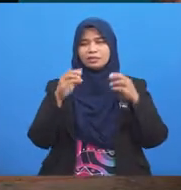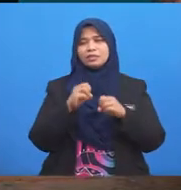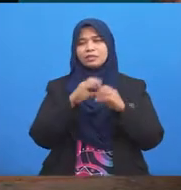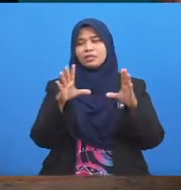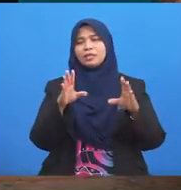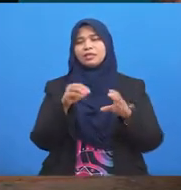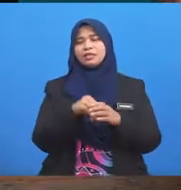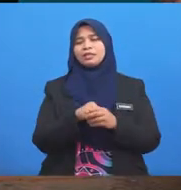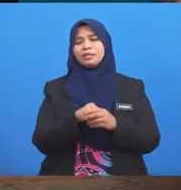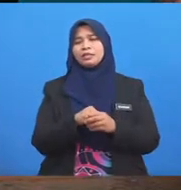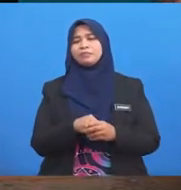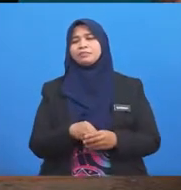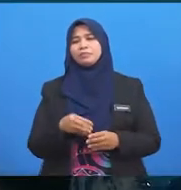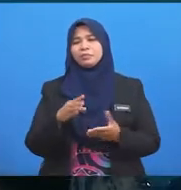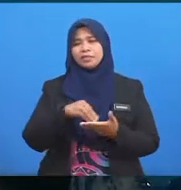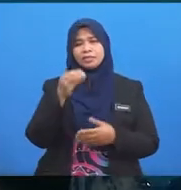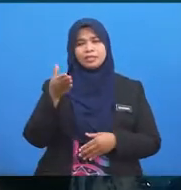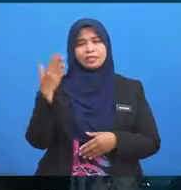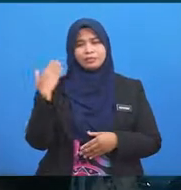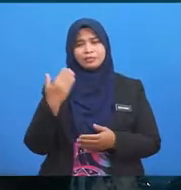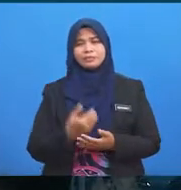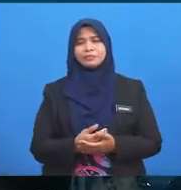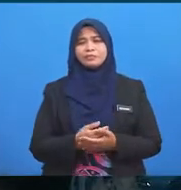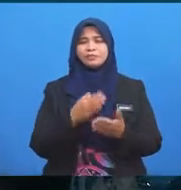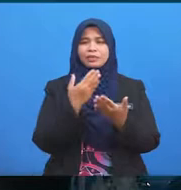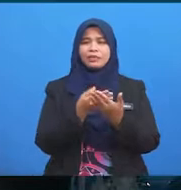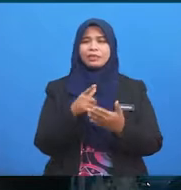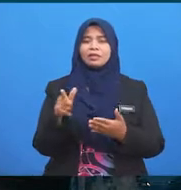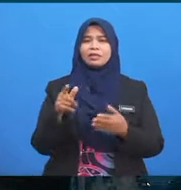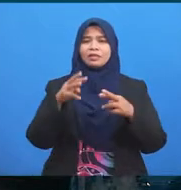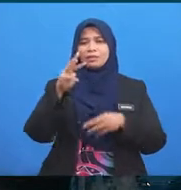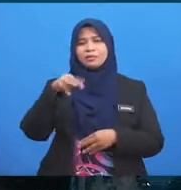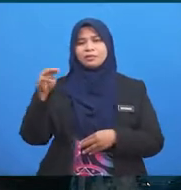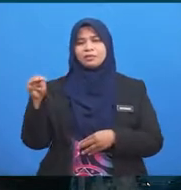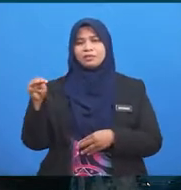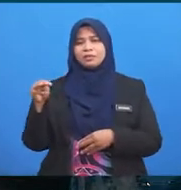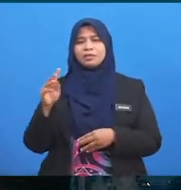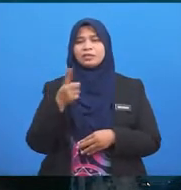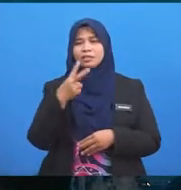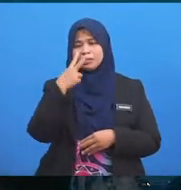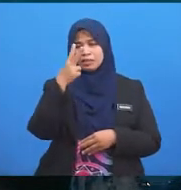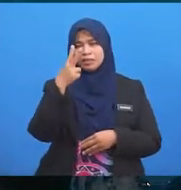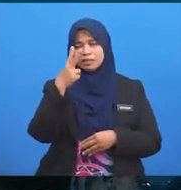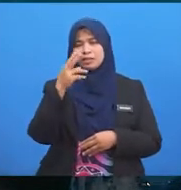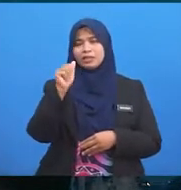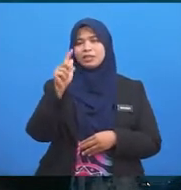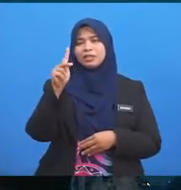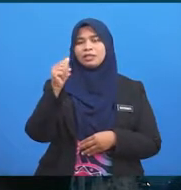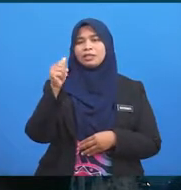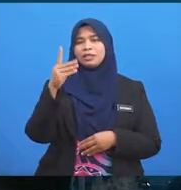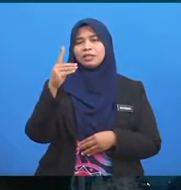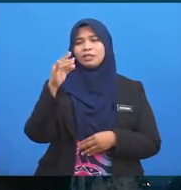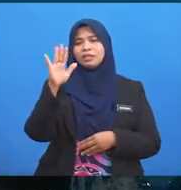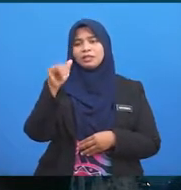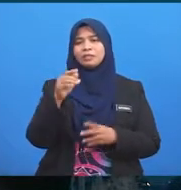dalam episod sebelum ini. Baiklah murid-murid, kita lihat terlebih dahulu akad tabarru' yang